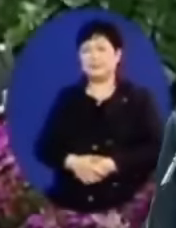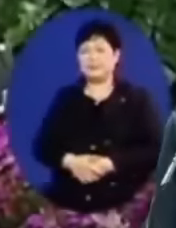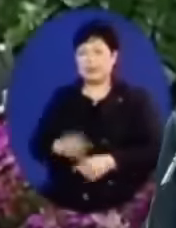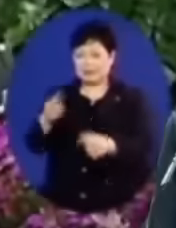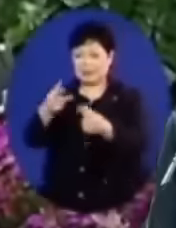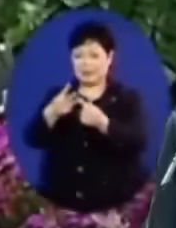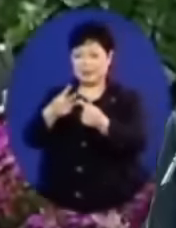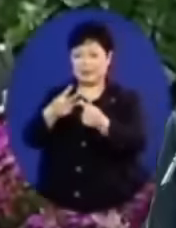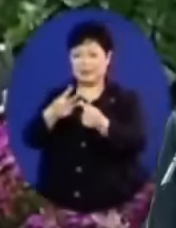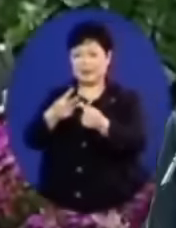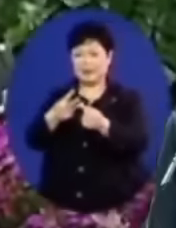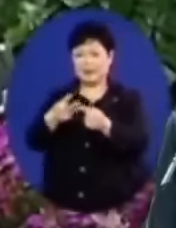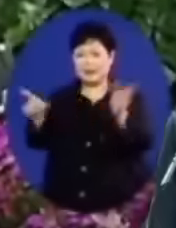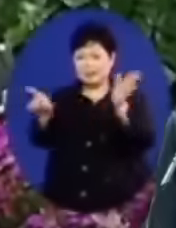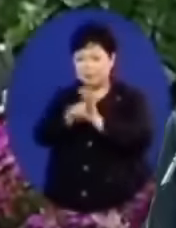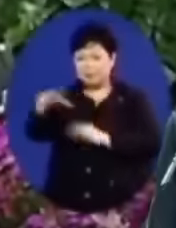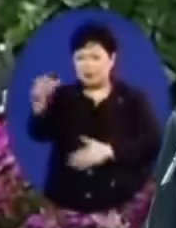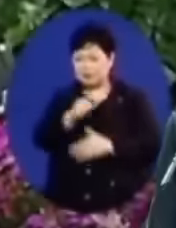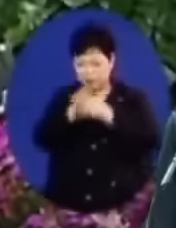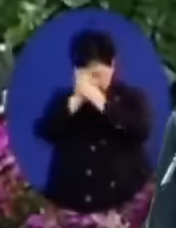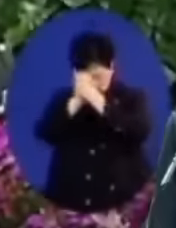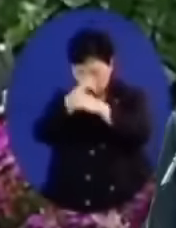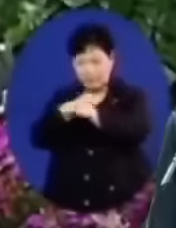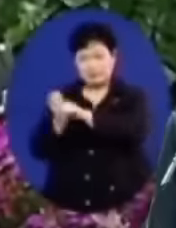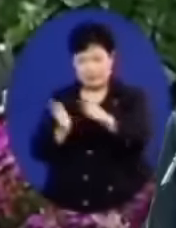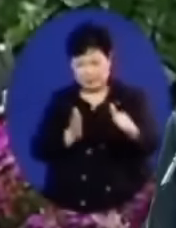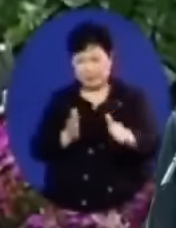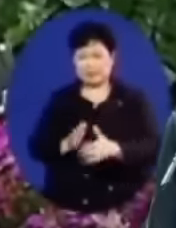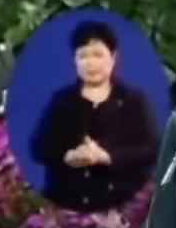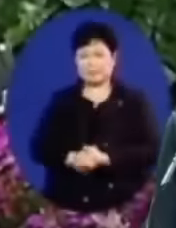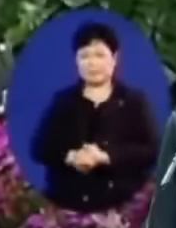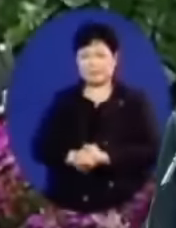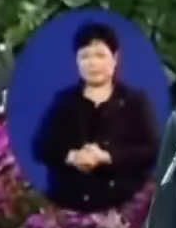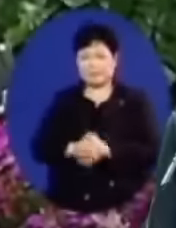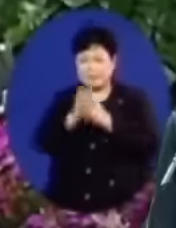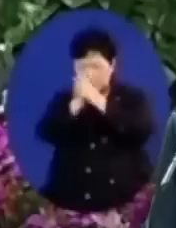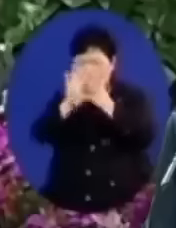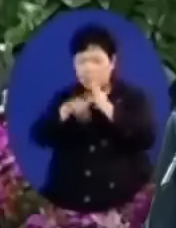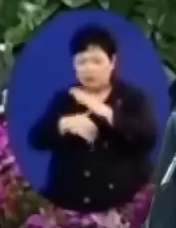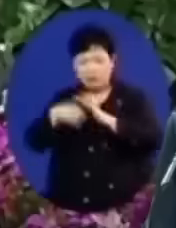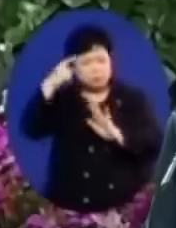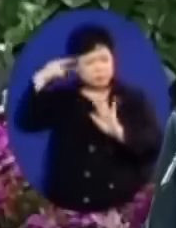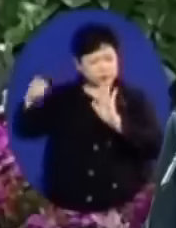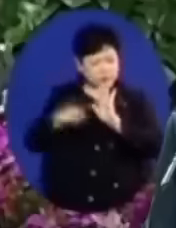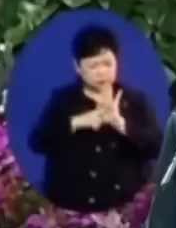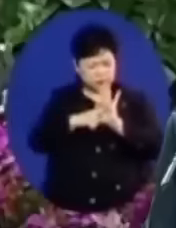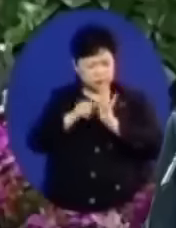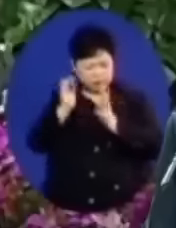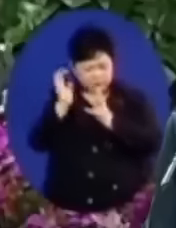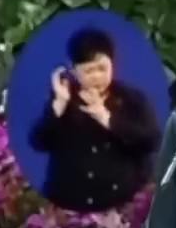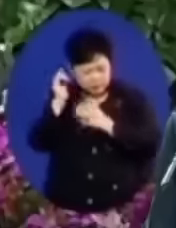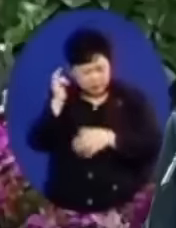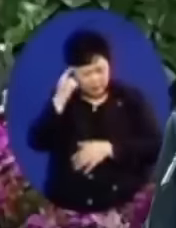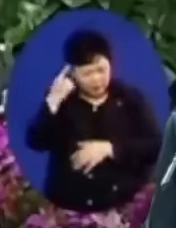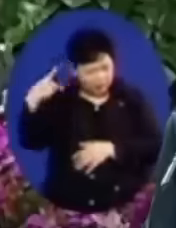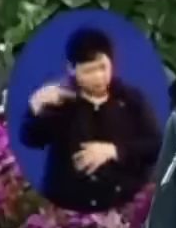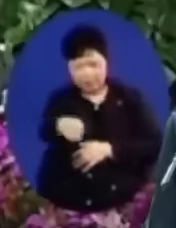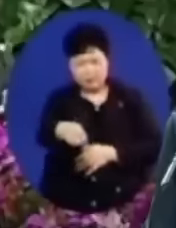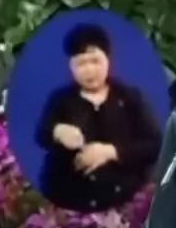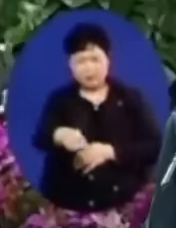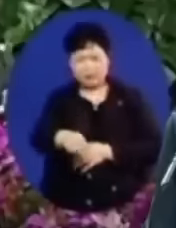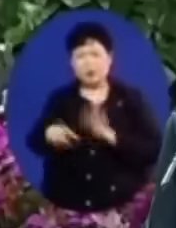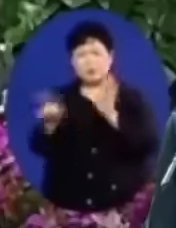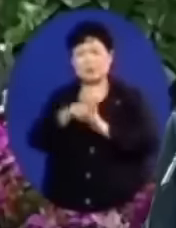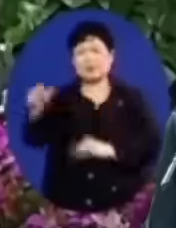셋째로 믿음으로 기도해야 합니다. 기도할 때 부정적인 생각을 버리고 믿음으로 기도해야 되는